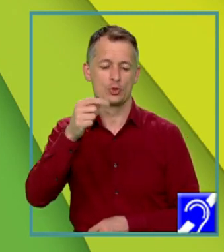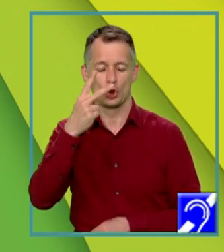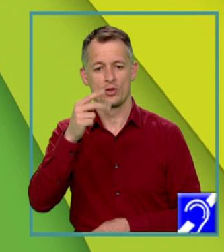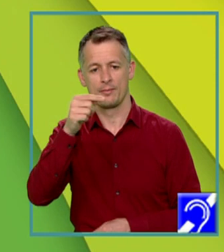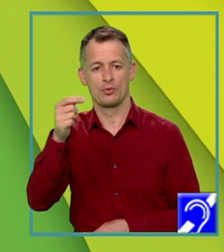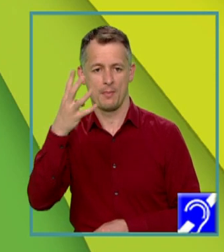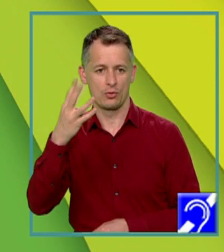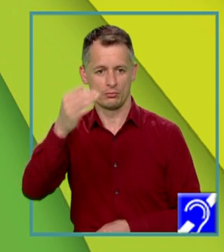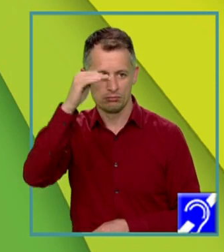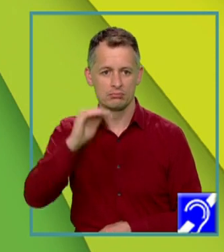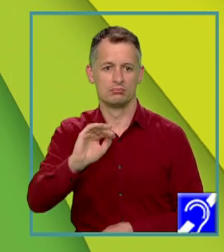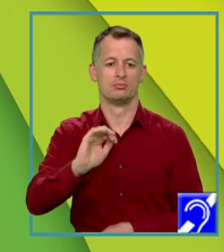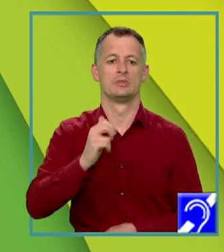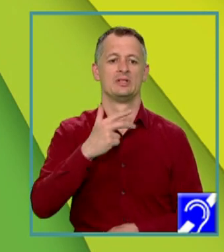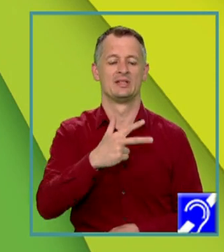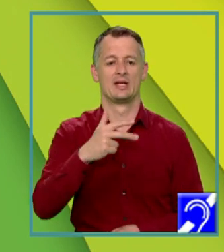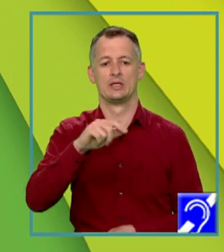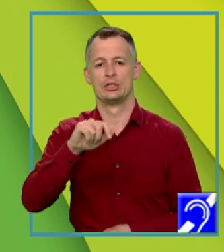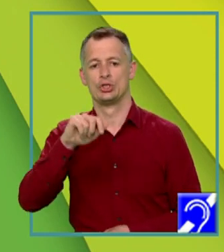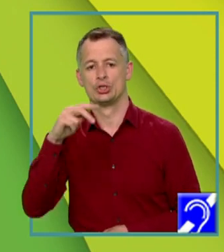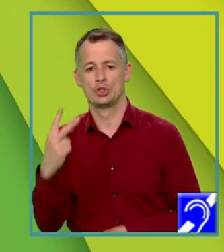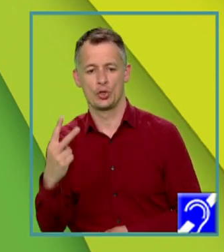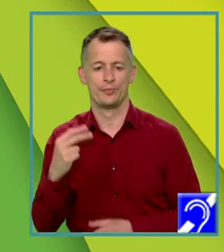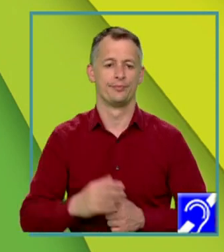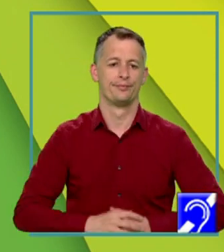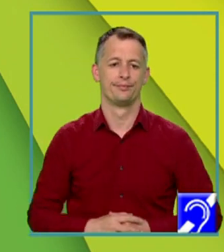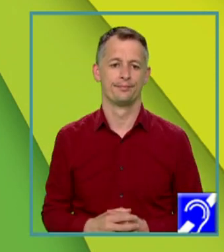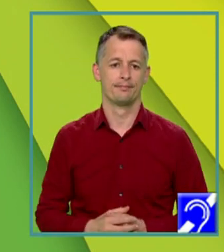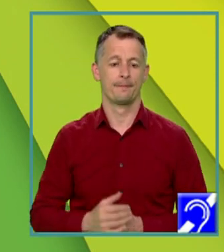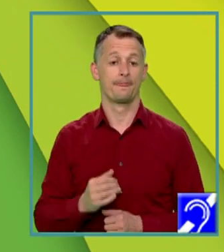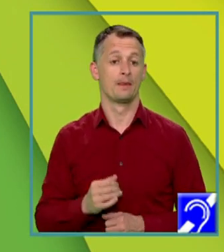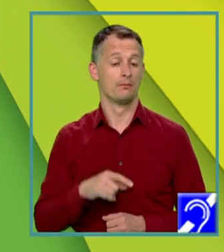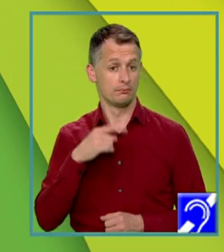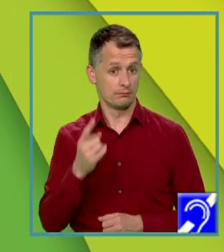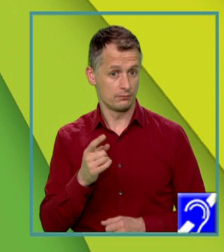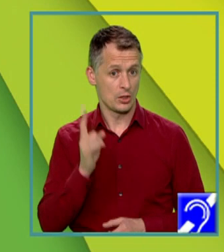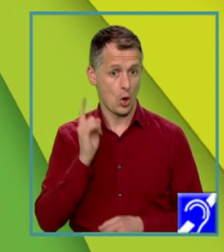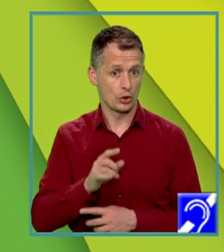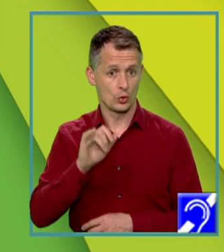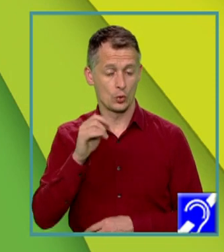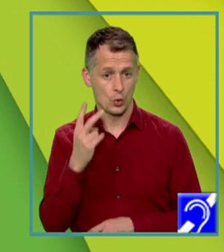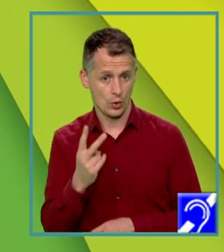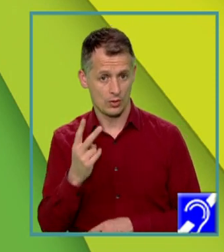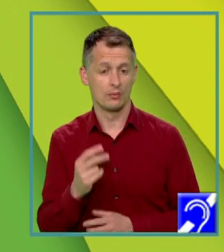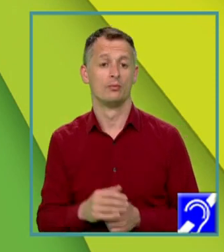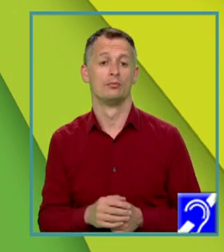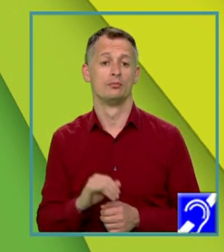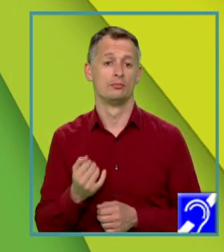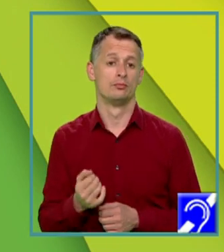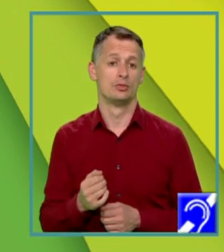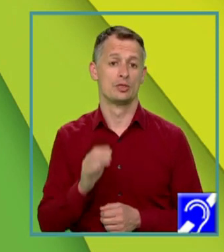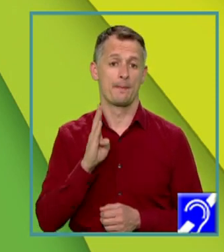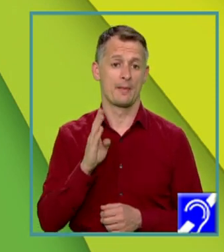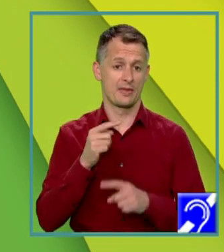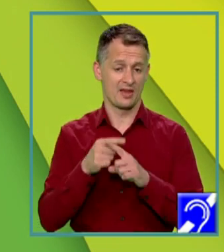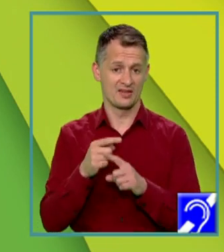și minus 4 și pe linia a doua elementele 32 matricea unitate de ordinul 2 și b de